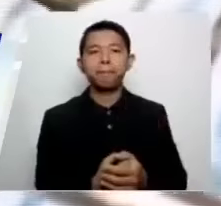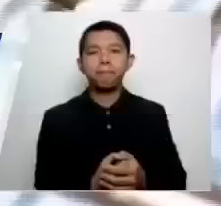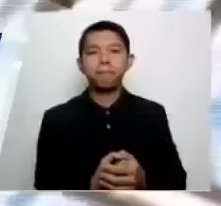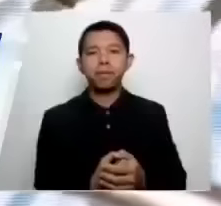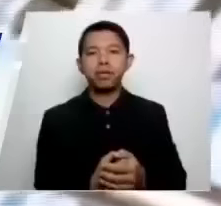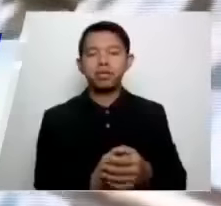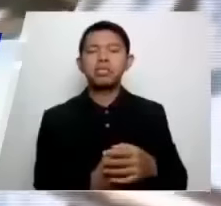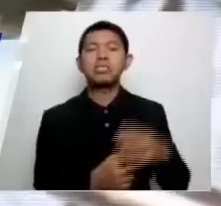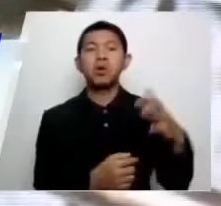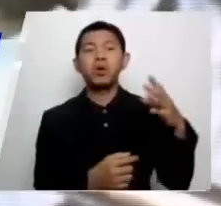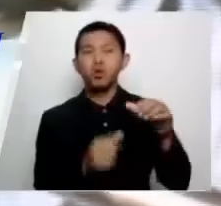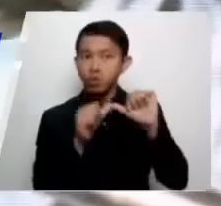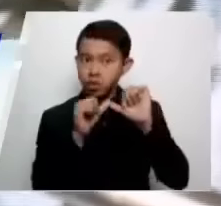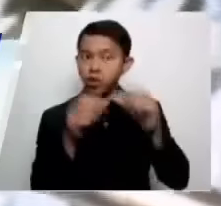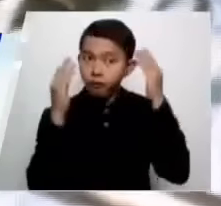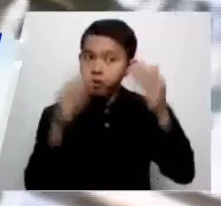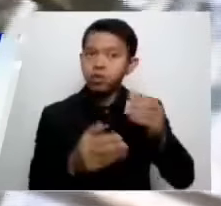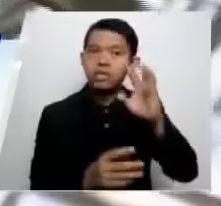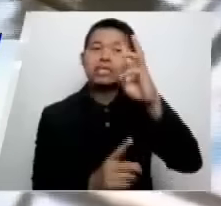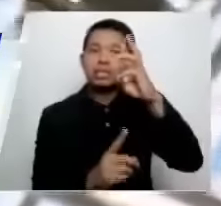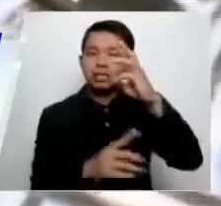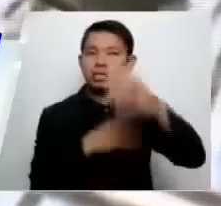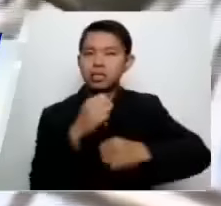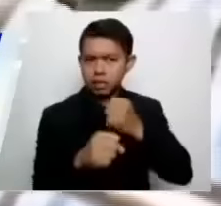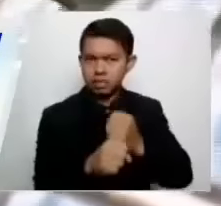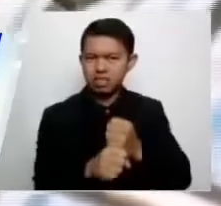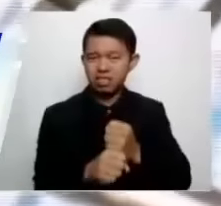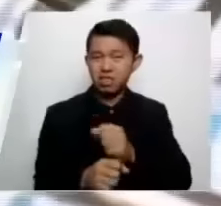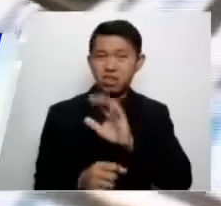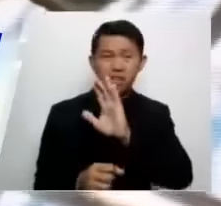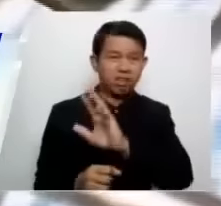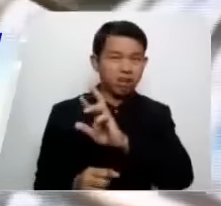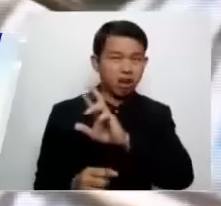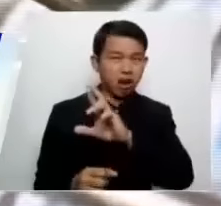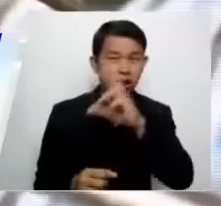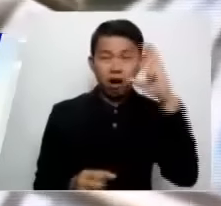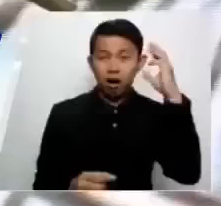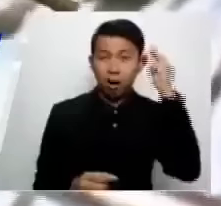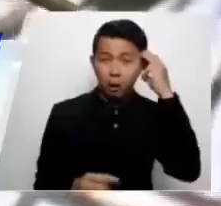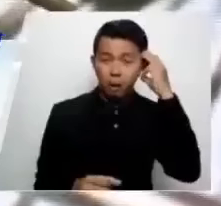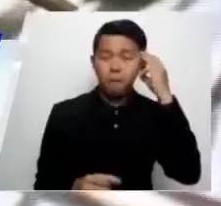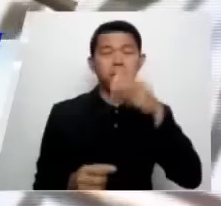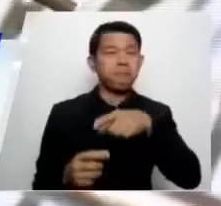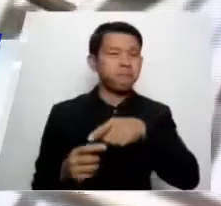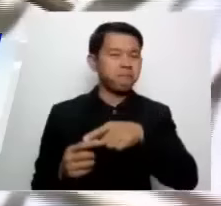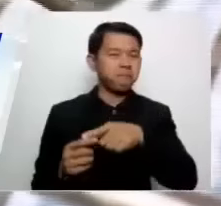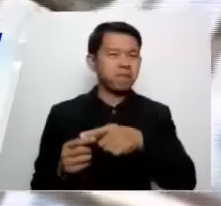kalimutan mo na yung kay Romualdez. Kasi yan ang magpahamak sa iyo.